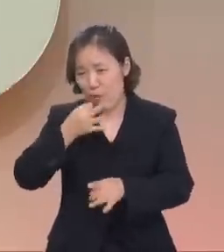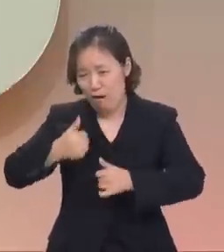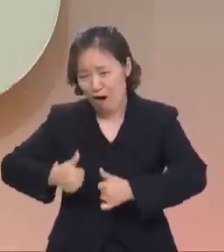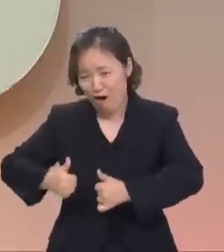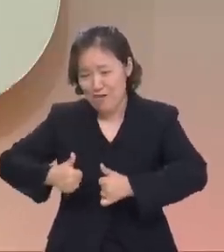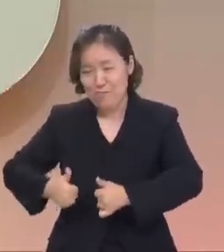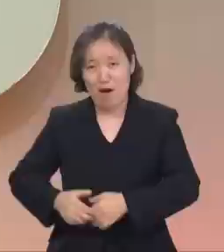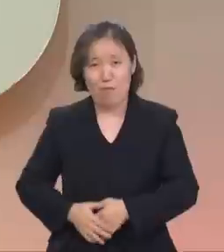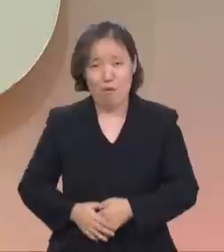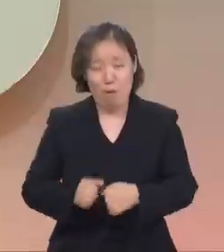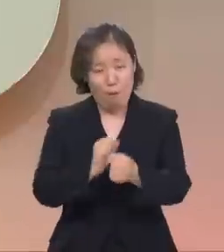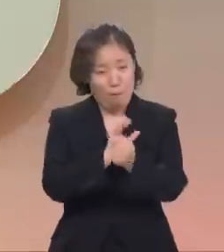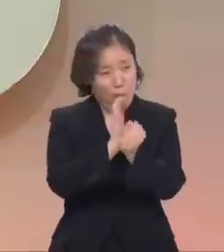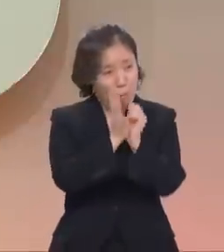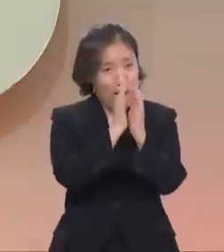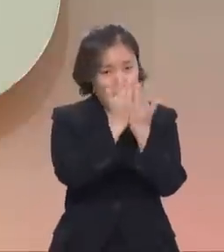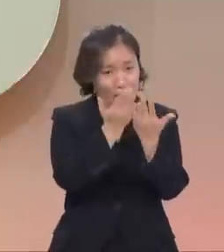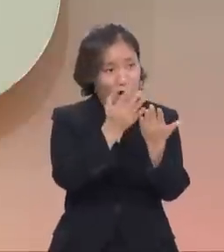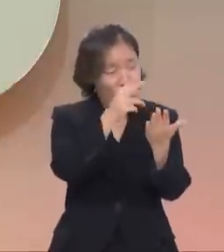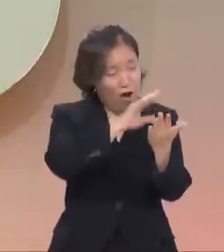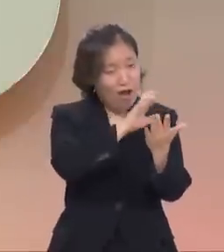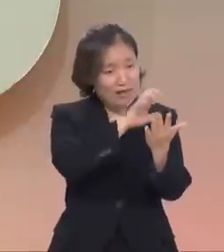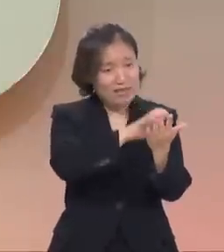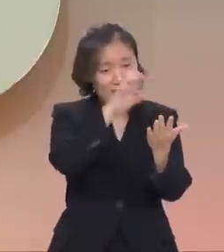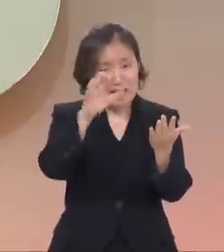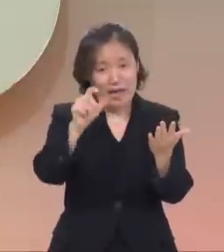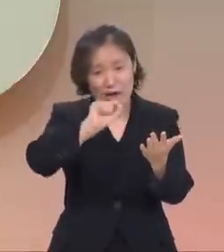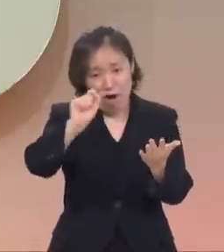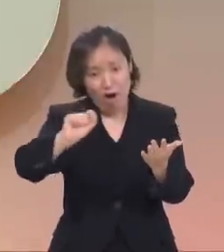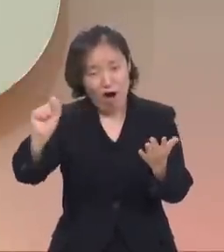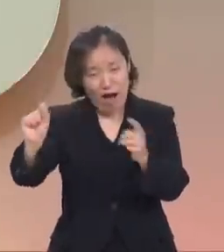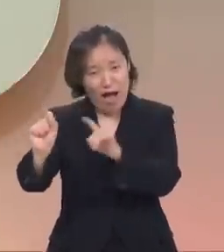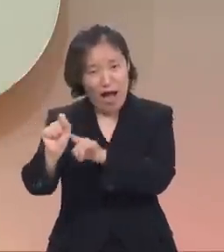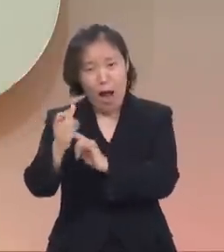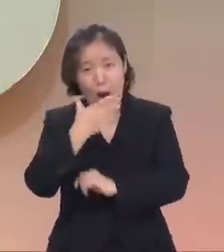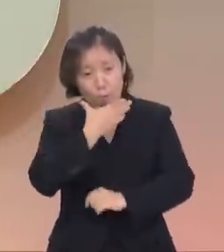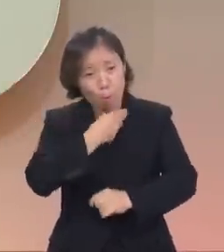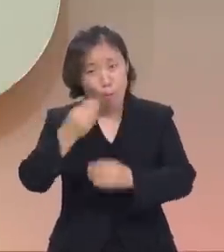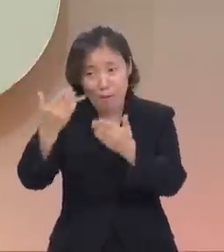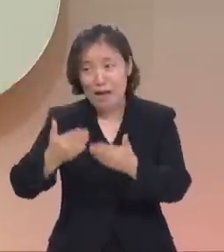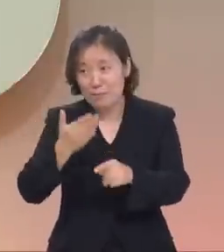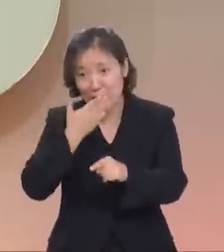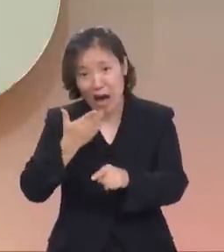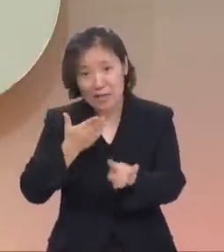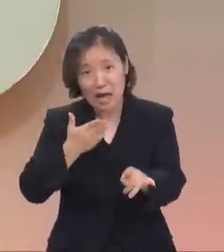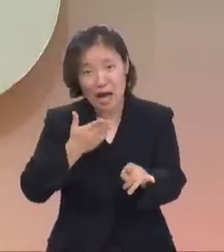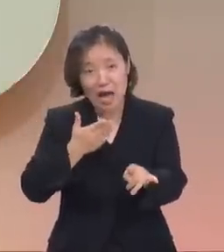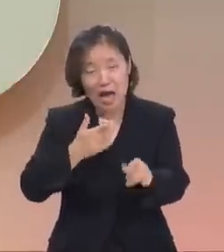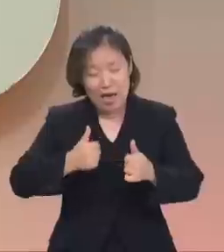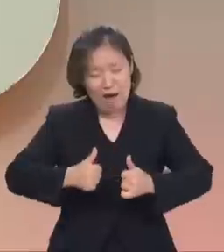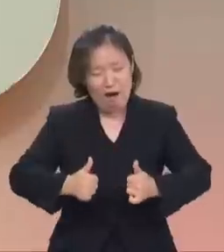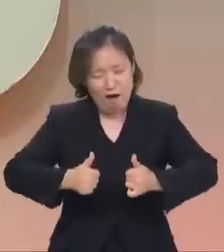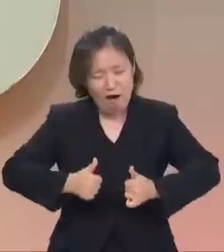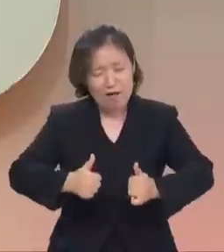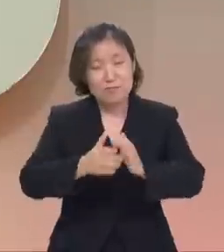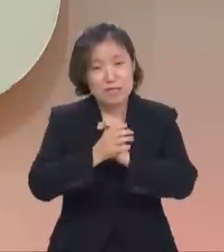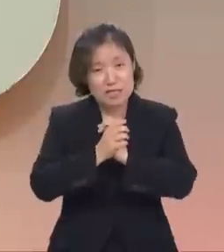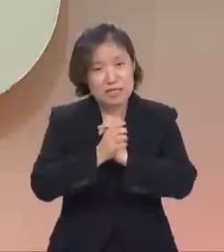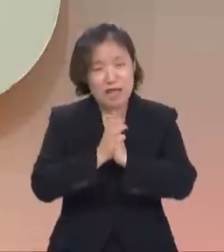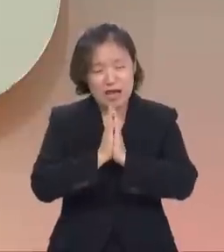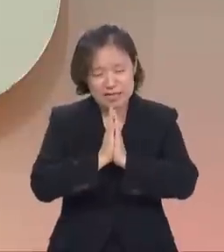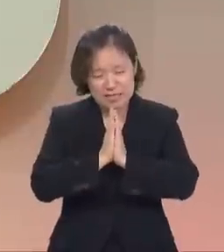법화경사경 하니까 집안일이 잘 풀리고 복을 많이 받더라 뭐 소리 들면 또 법화경 다경하시고 말씀하는